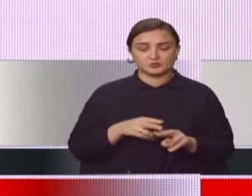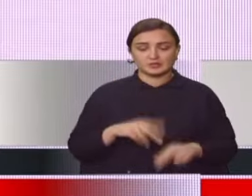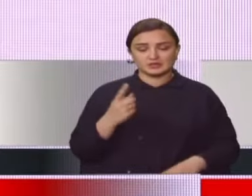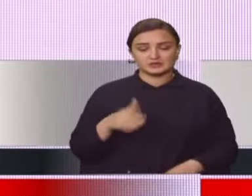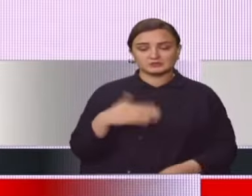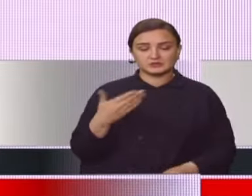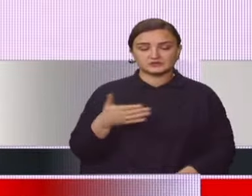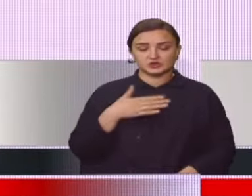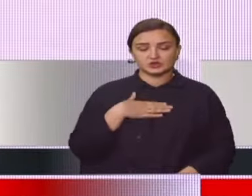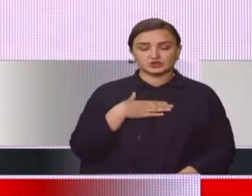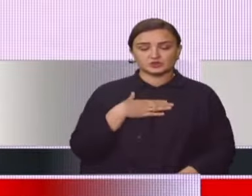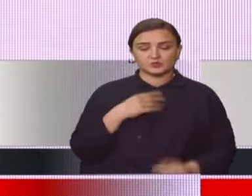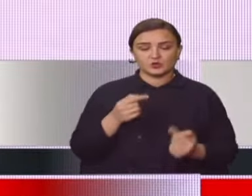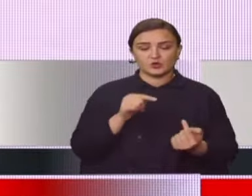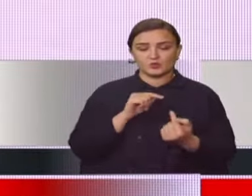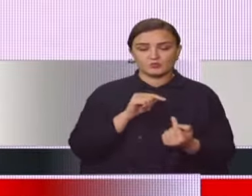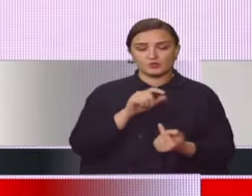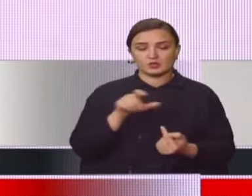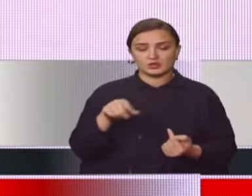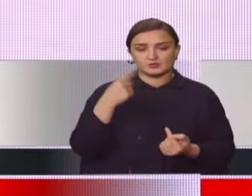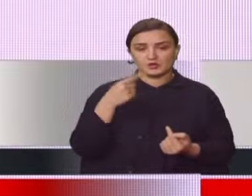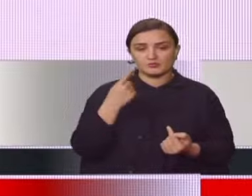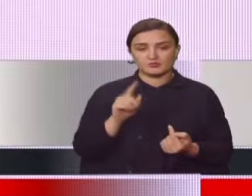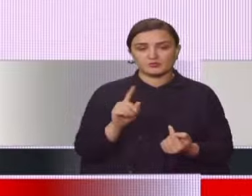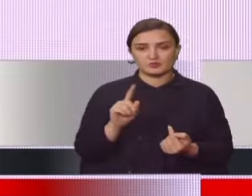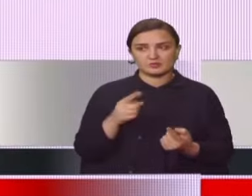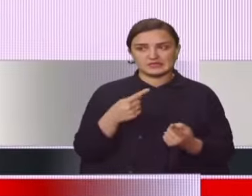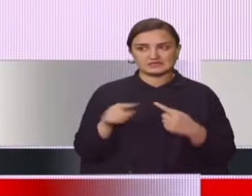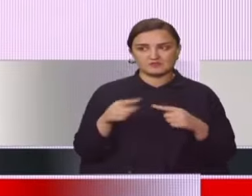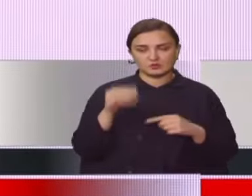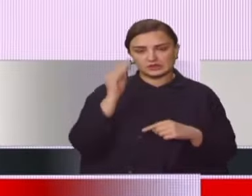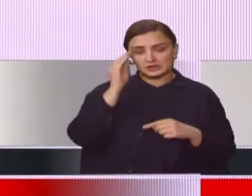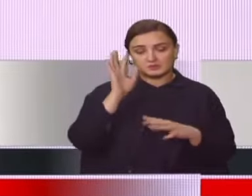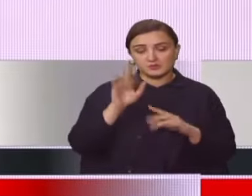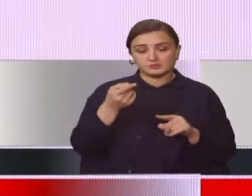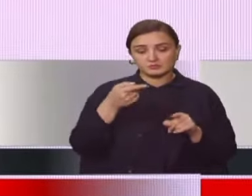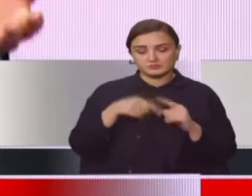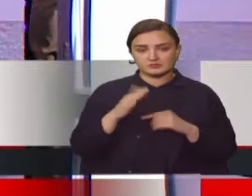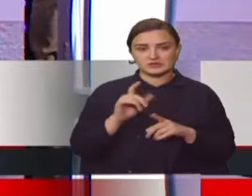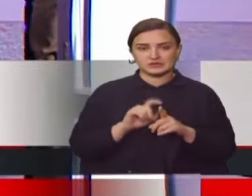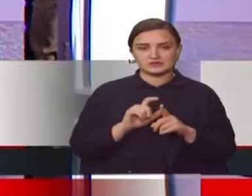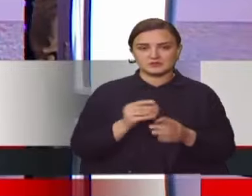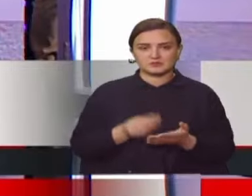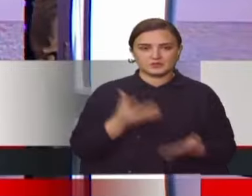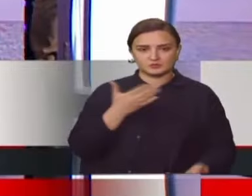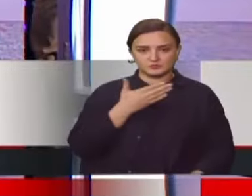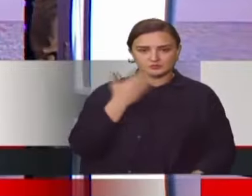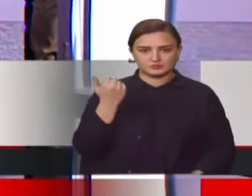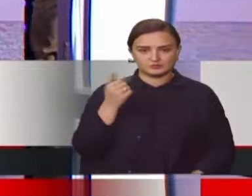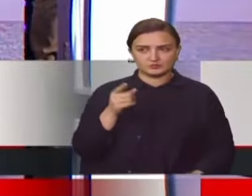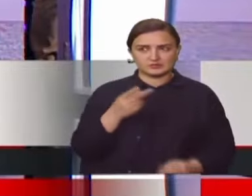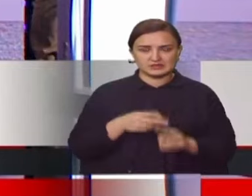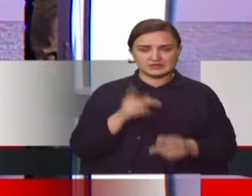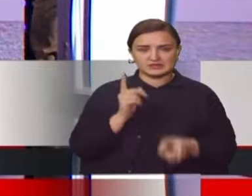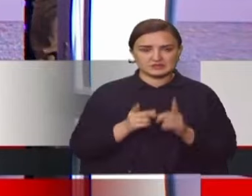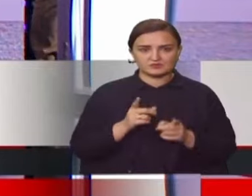მხრივ ჩვენი ოპონენტები ამბობენ, რომ რაღაც განსხვავებულ იდეებს, მაგრამ მას სიტყვას ფასი არ აქვს, იმიტომ რომ სიამდვილეში არ